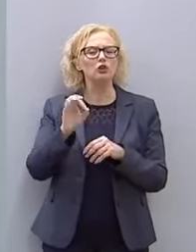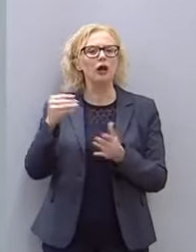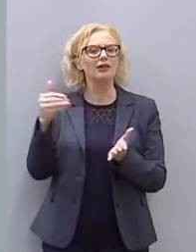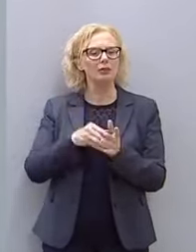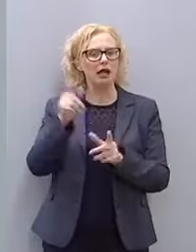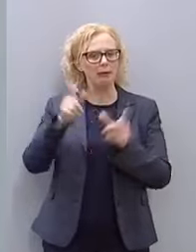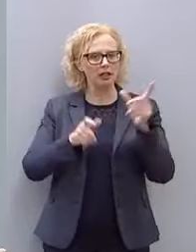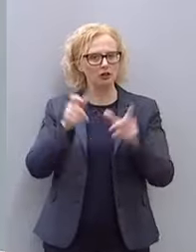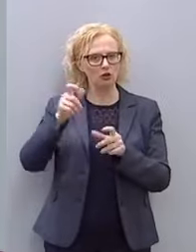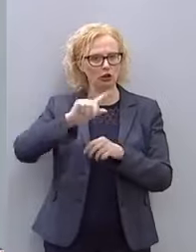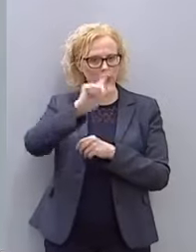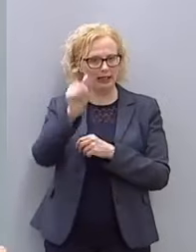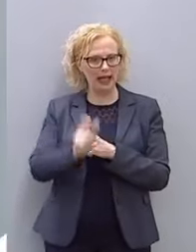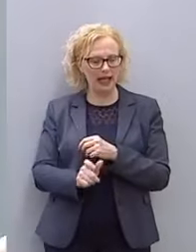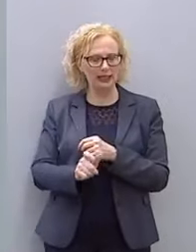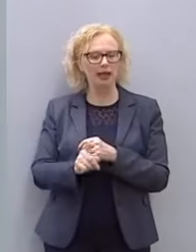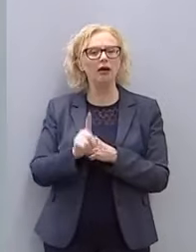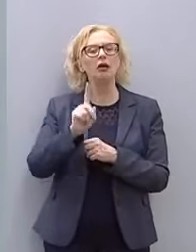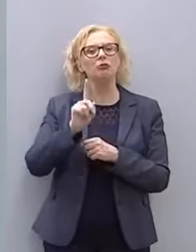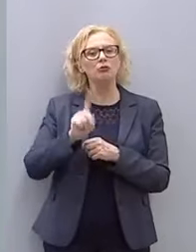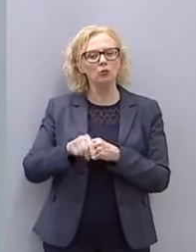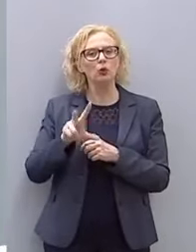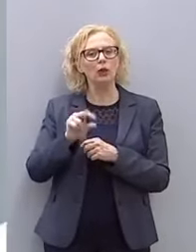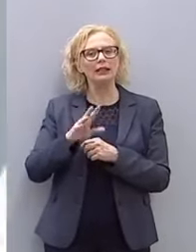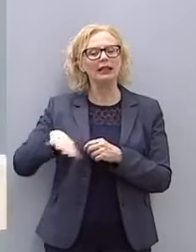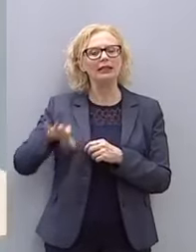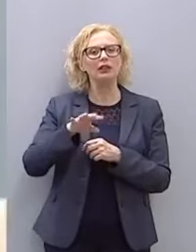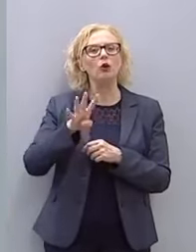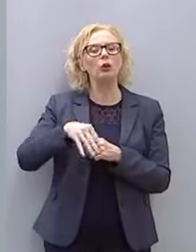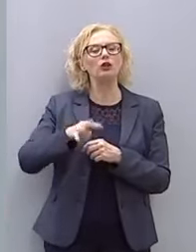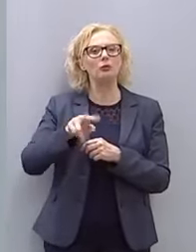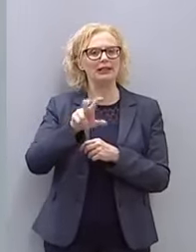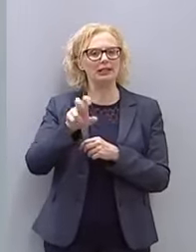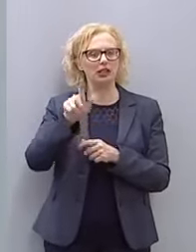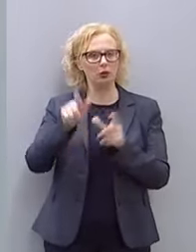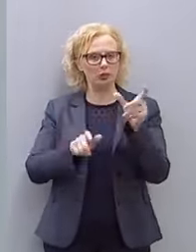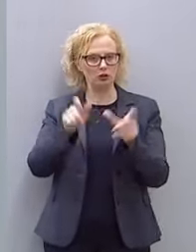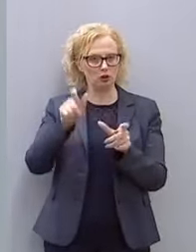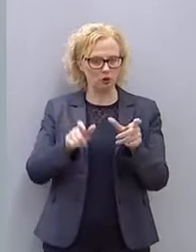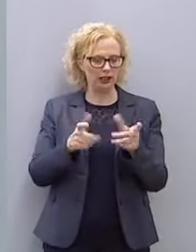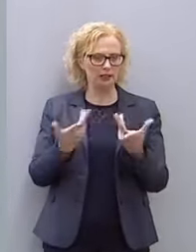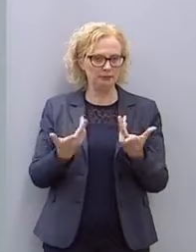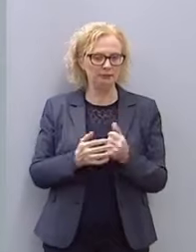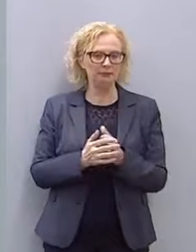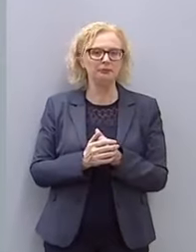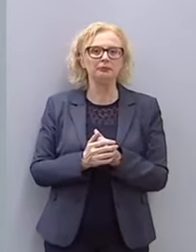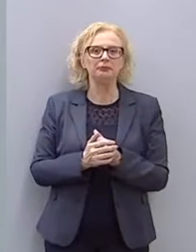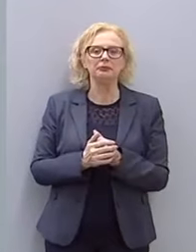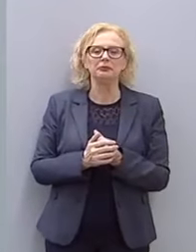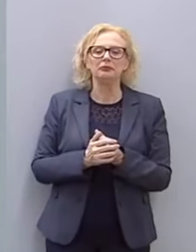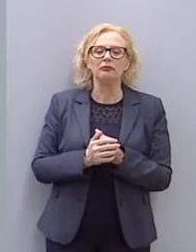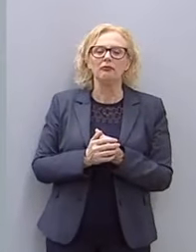livello nazionale in trentino sono 4.300 veramente si va pro quota e